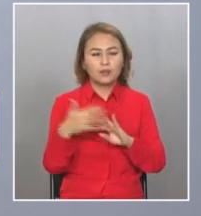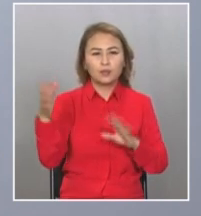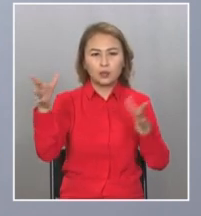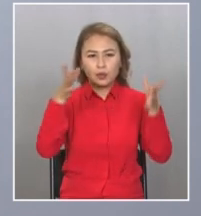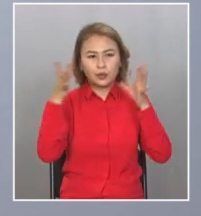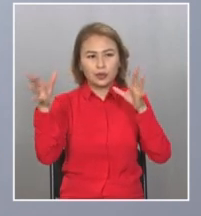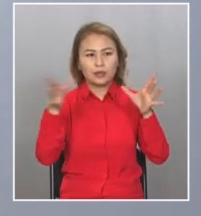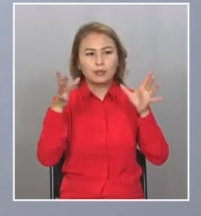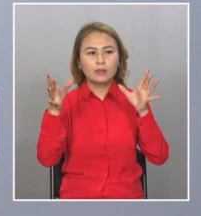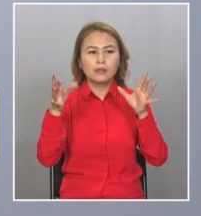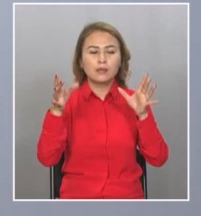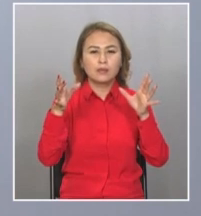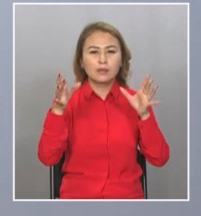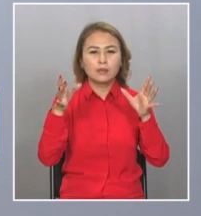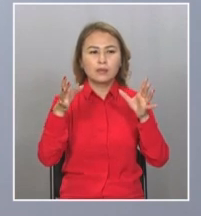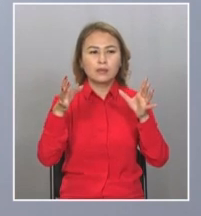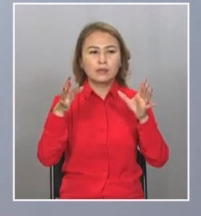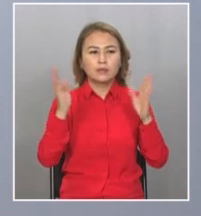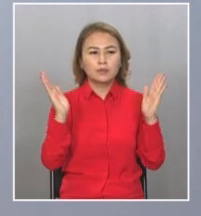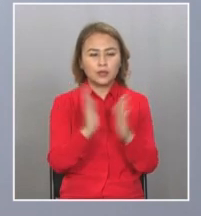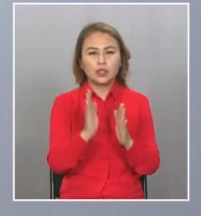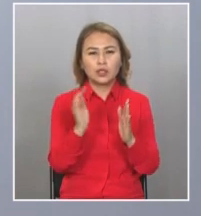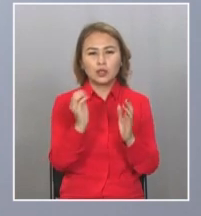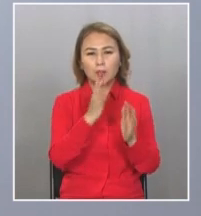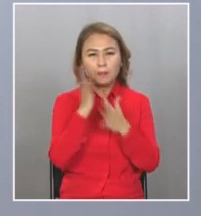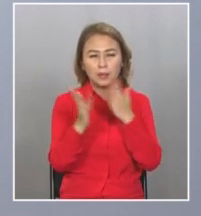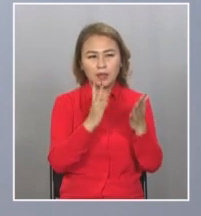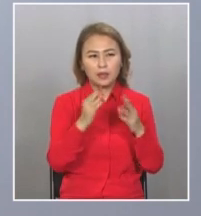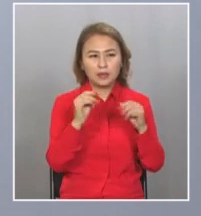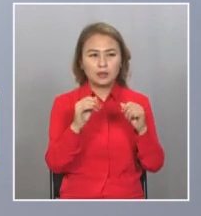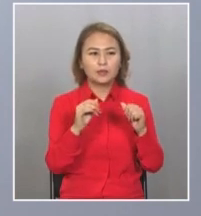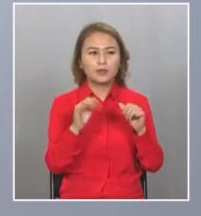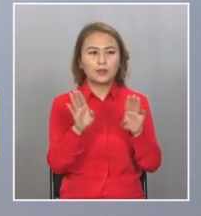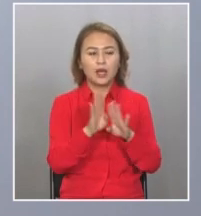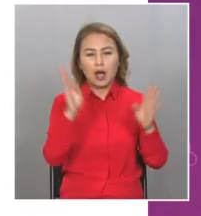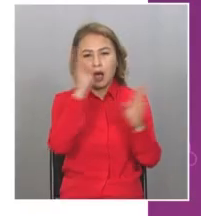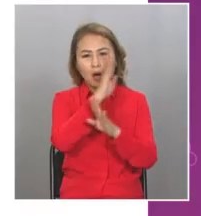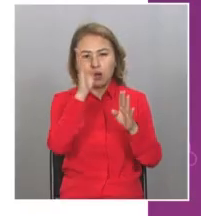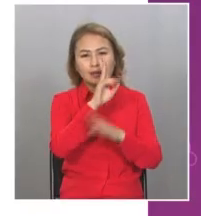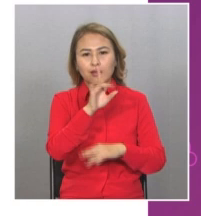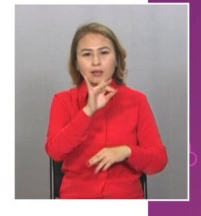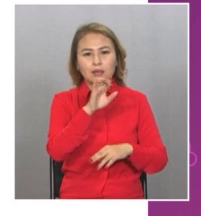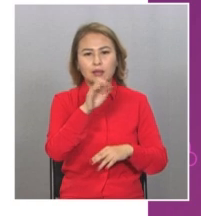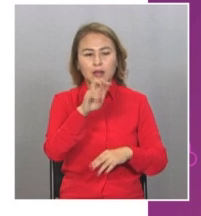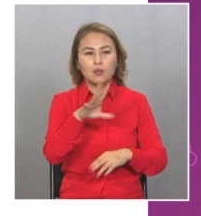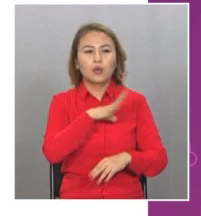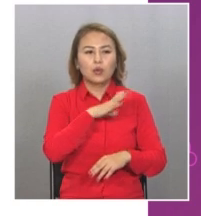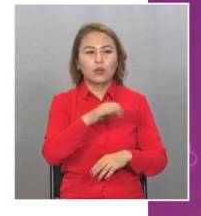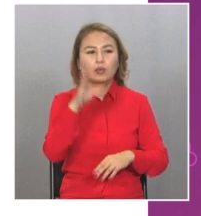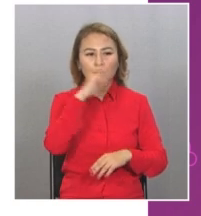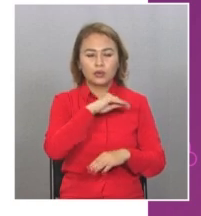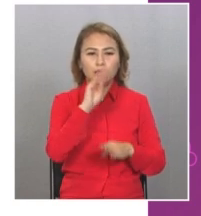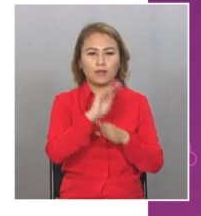мүмкін, кішігірім шантозандар болуы мүмкін, және де ауадағы кристалл заттар болуы мүмкін. Олар